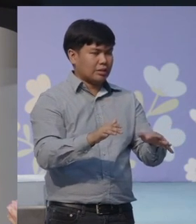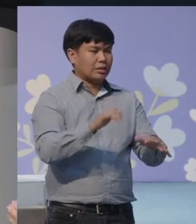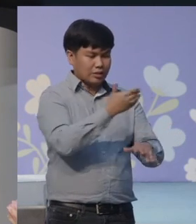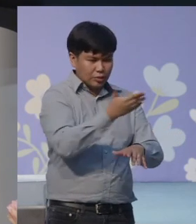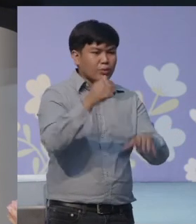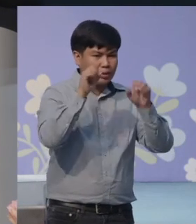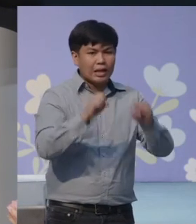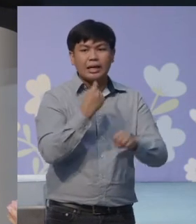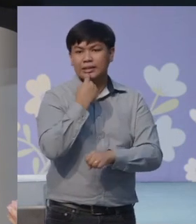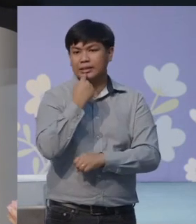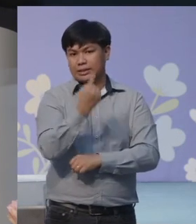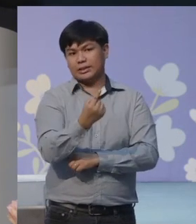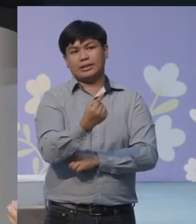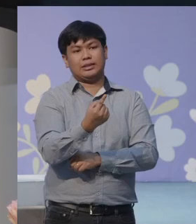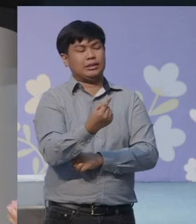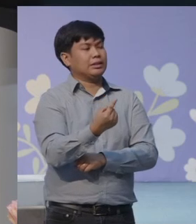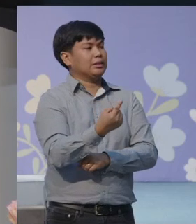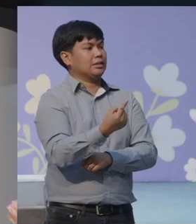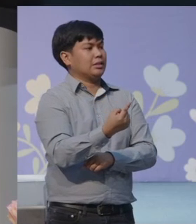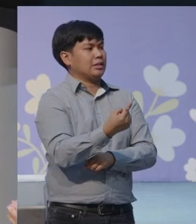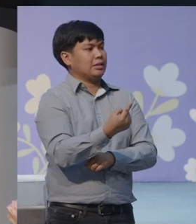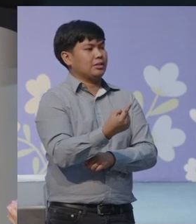masasabi ninyo